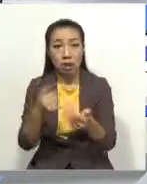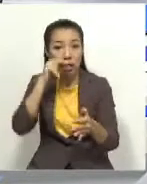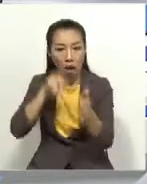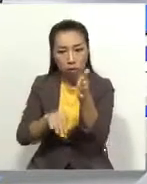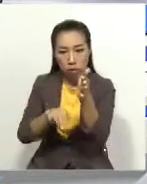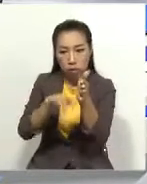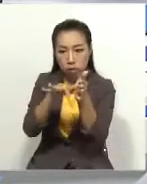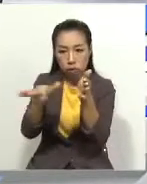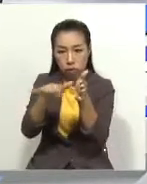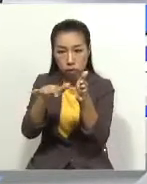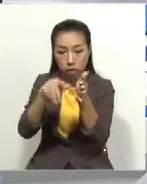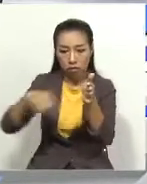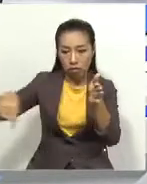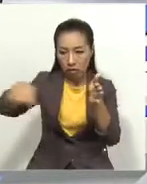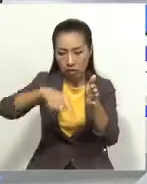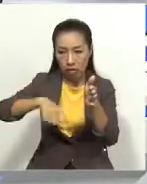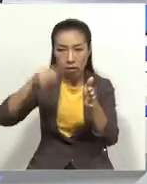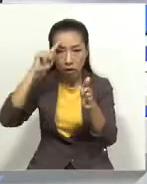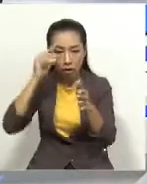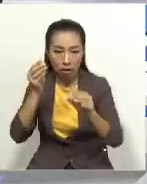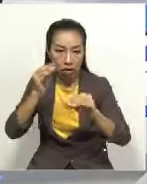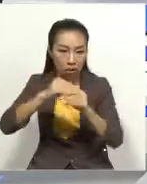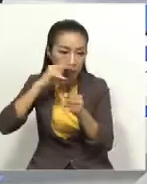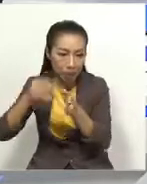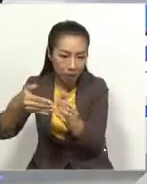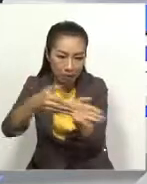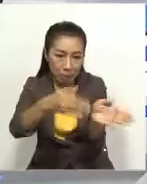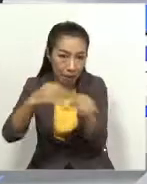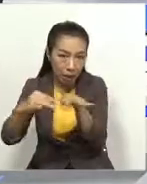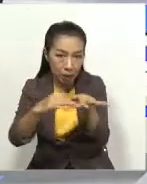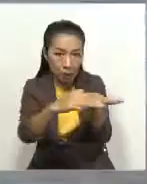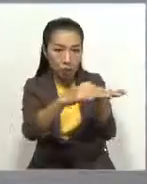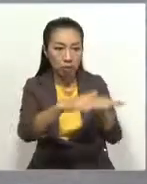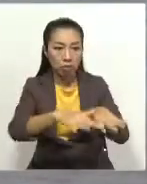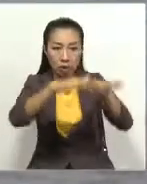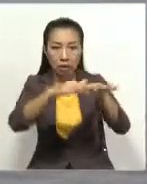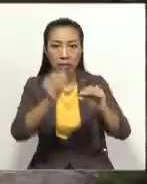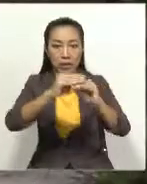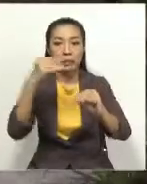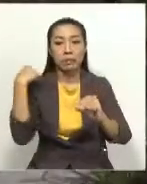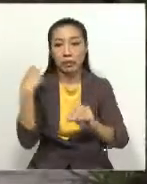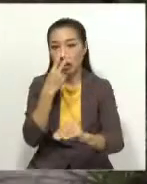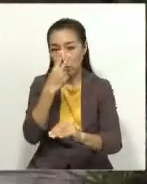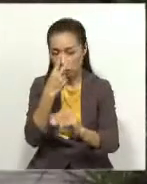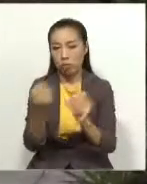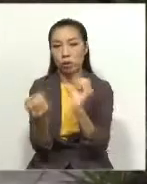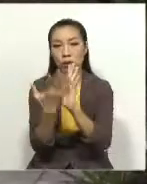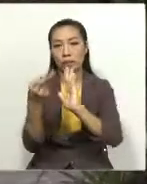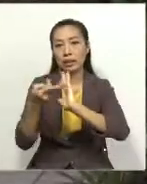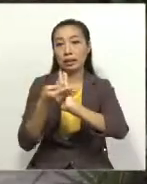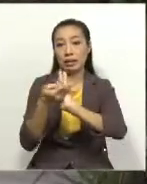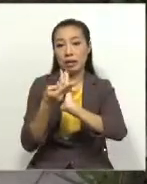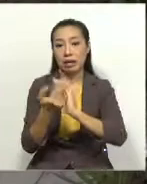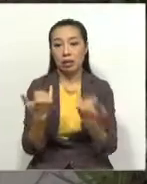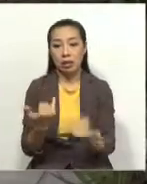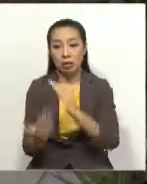งขึ้นแบบนี ้ ก็ทำให้ปริมาณน้ำเนี่ยหนุนเข้าไปในลำห้วยสาขาแล้วไปดูผลกระทบที่เกิดขึ้นจากระดับน้ำโขงที่จังหวัดหนองคาย